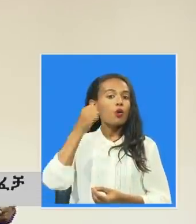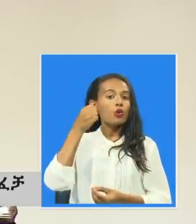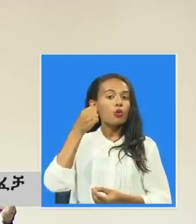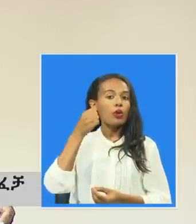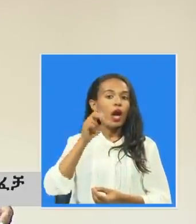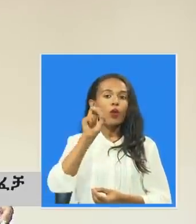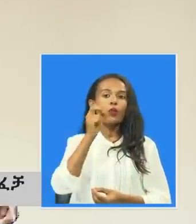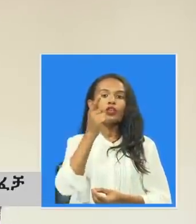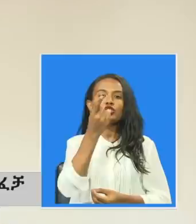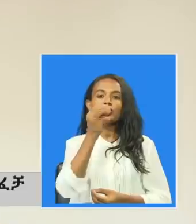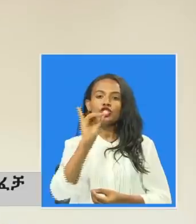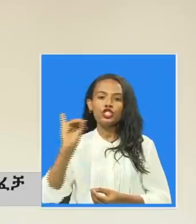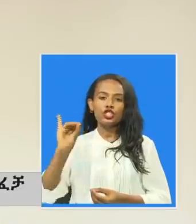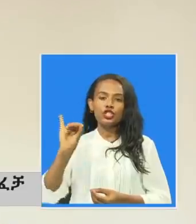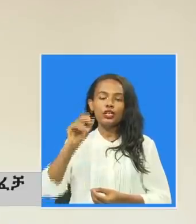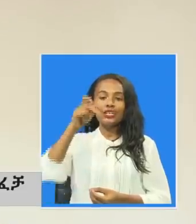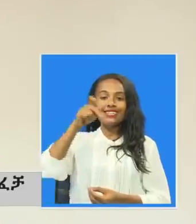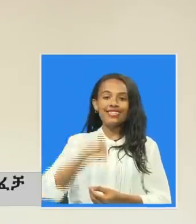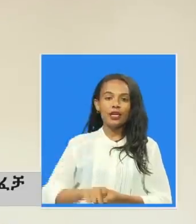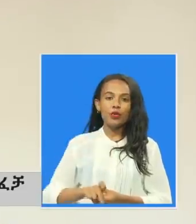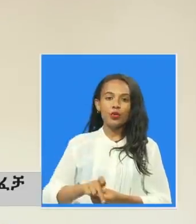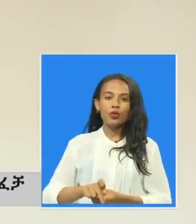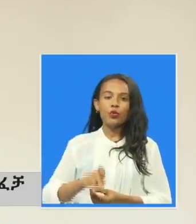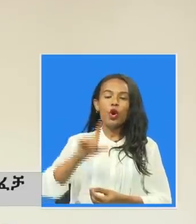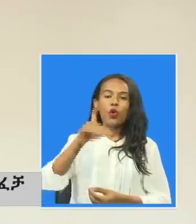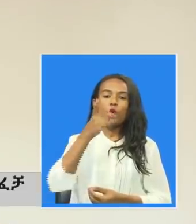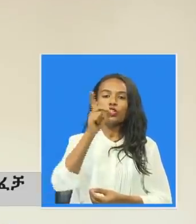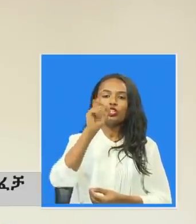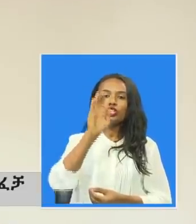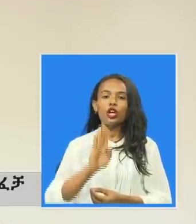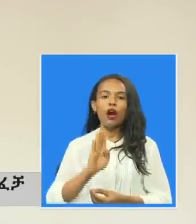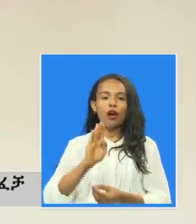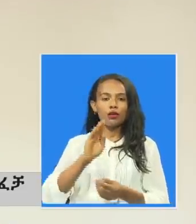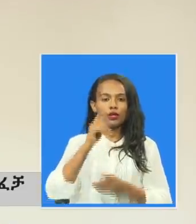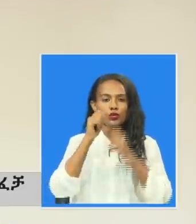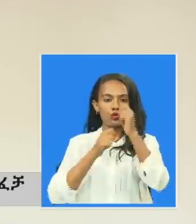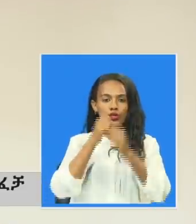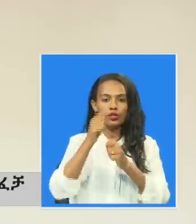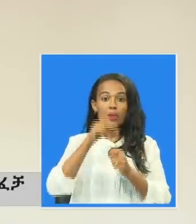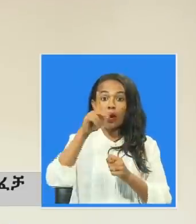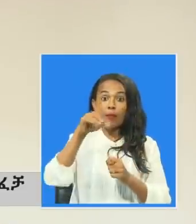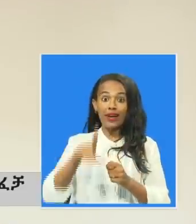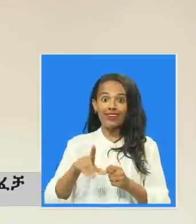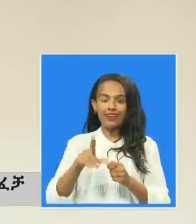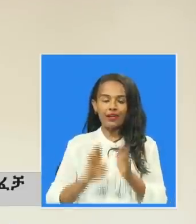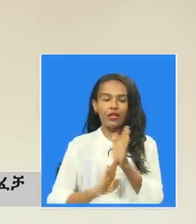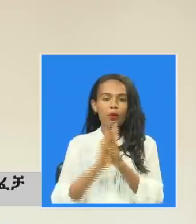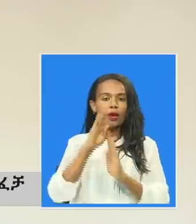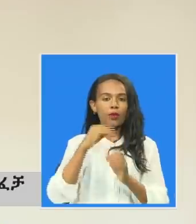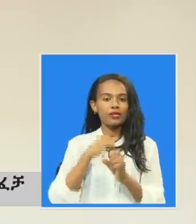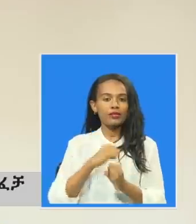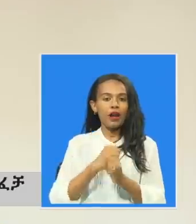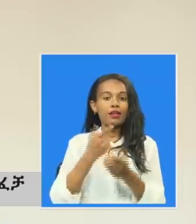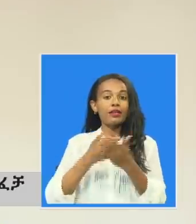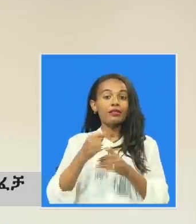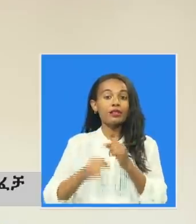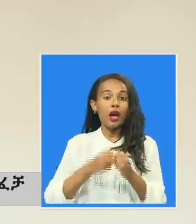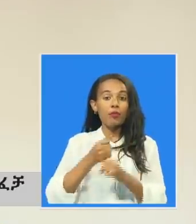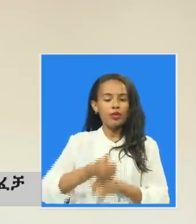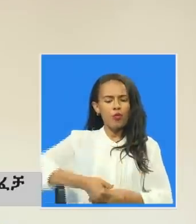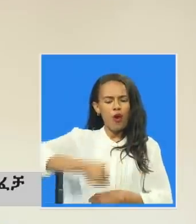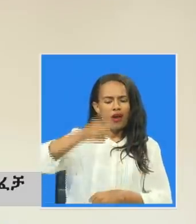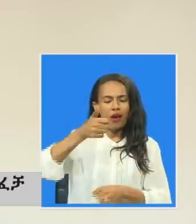ክልል በወንጪ፣ በደቡብ ክልል በኮይሻ የቱሪዝም ፓርኮችን የማልማት ስራ የዚህ ዓመት